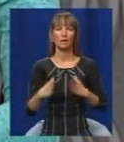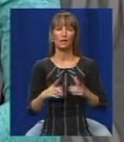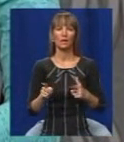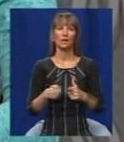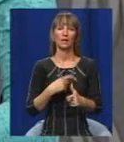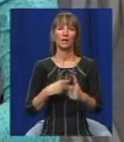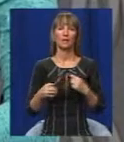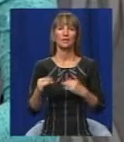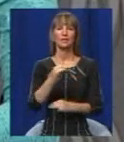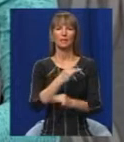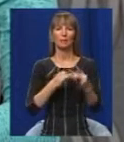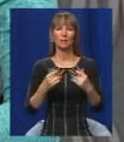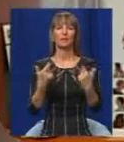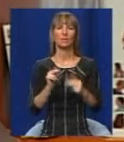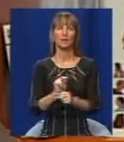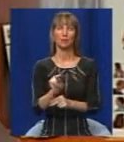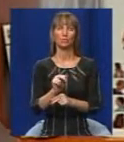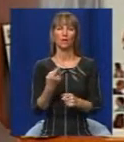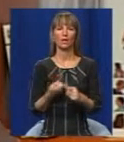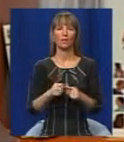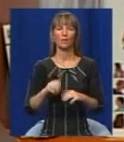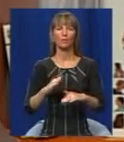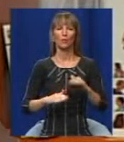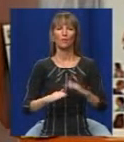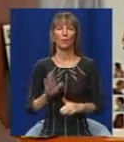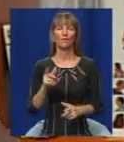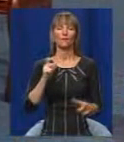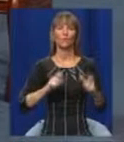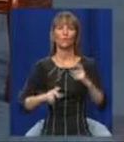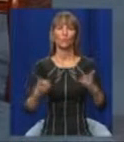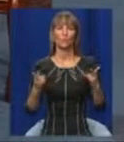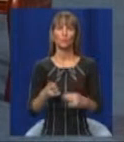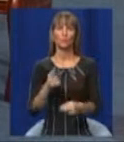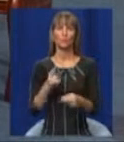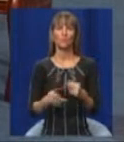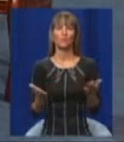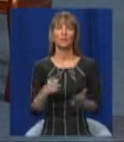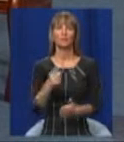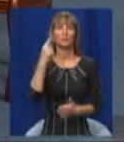цій професії, так? Так. Да. Ну а університет треба закінчувати, як ти думаєш?